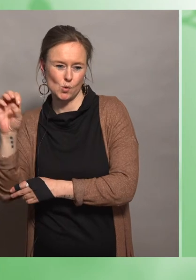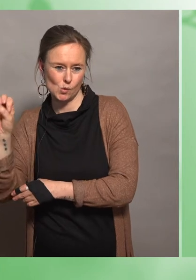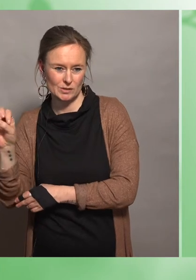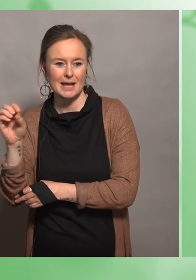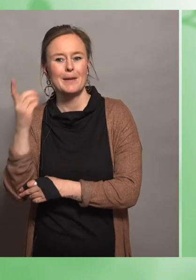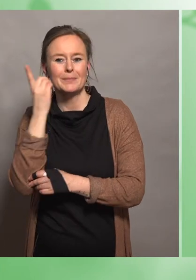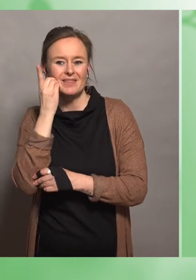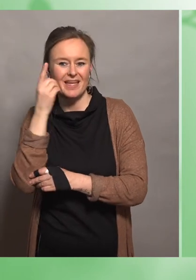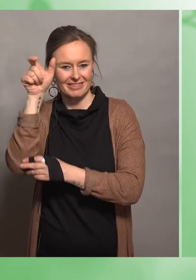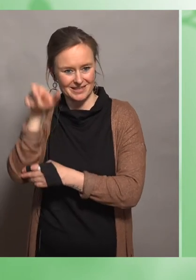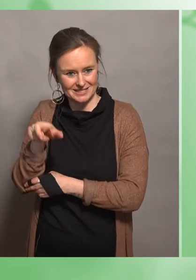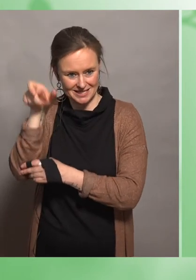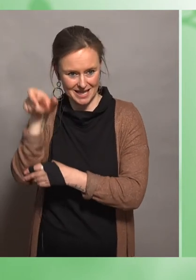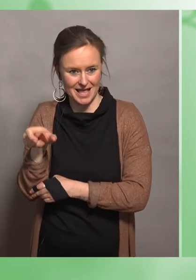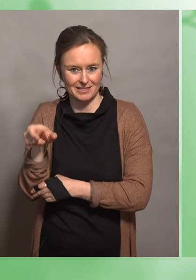eine der drei Damen.